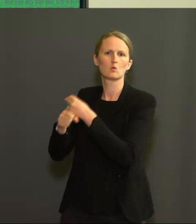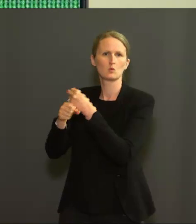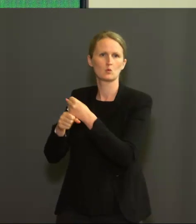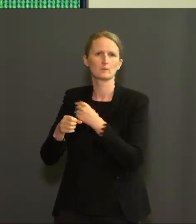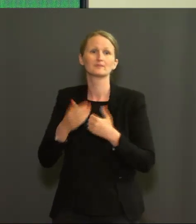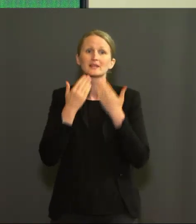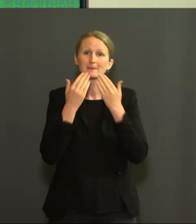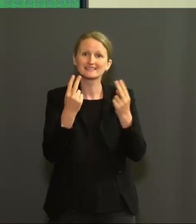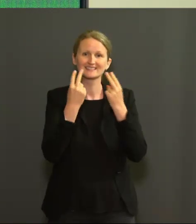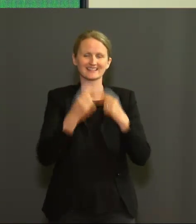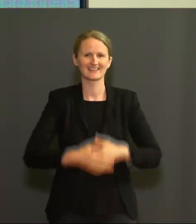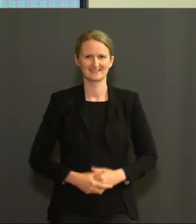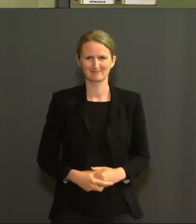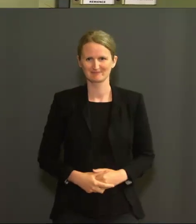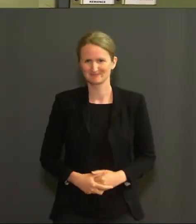pour votre attention.